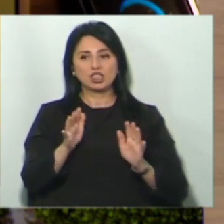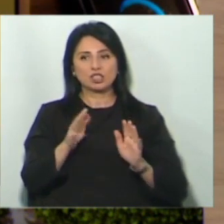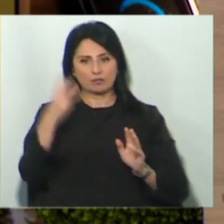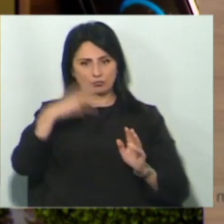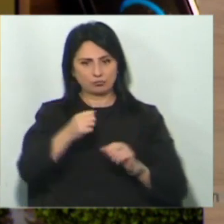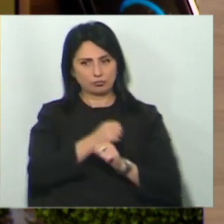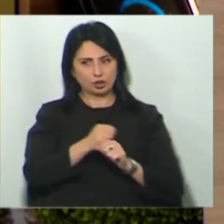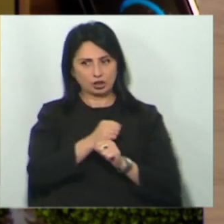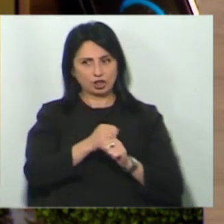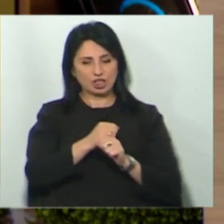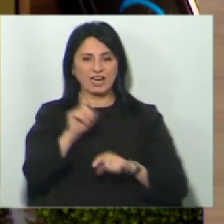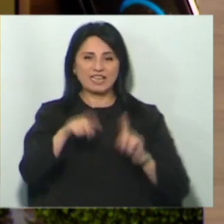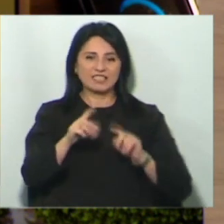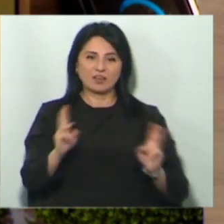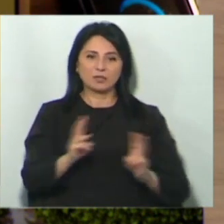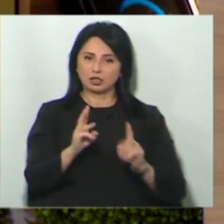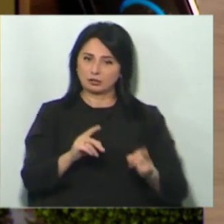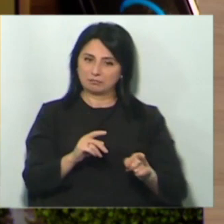Este